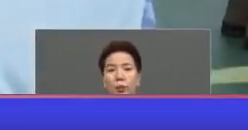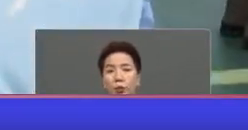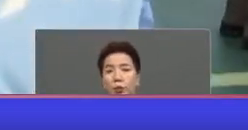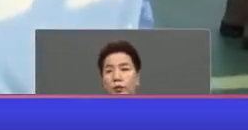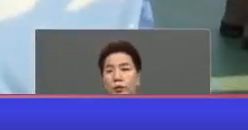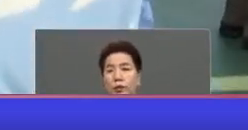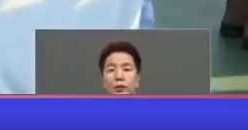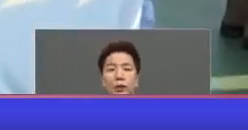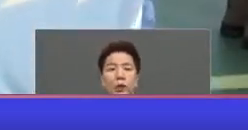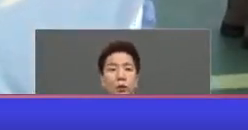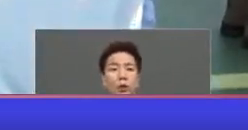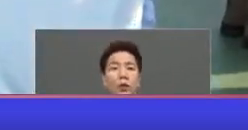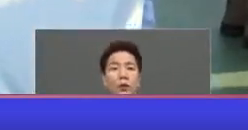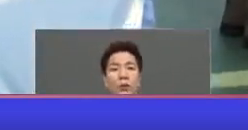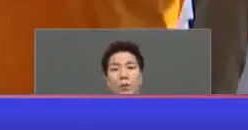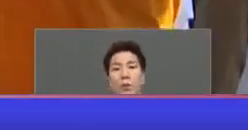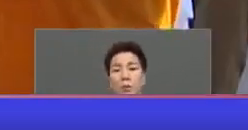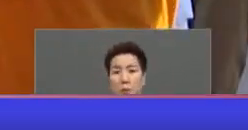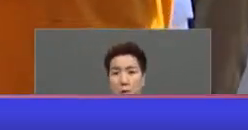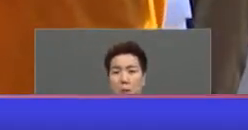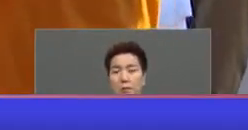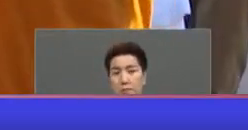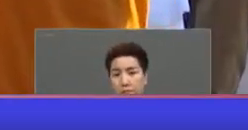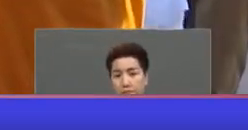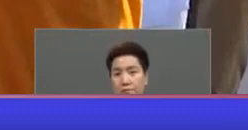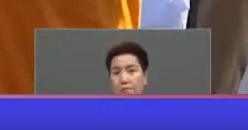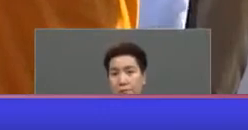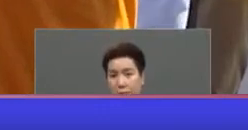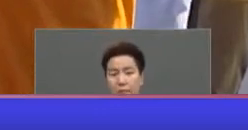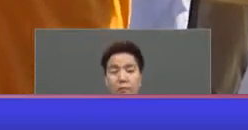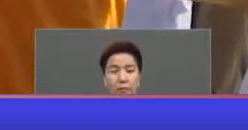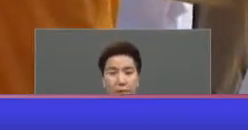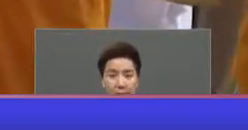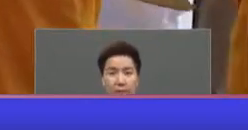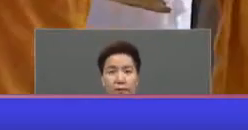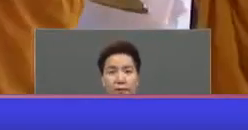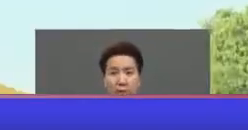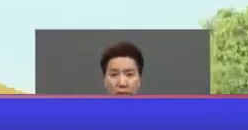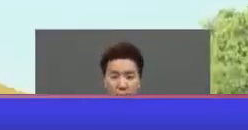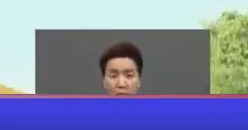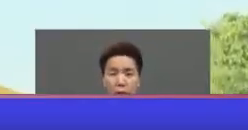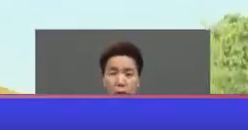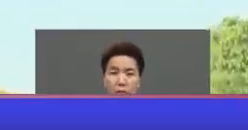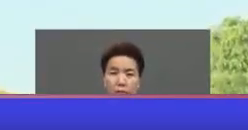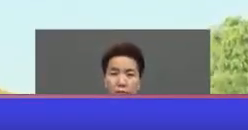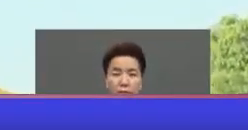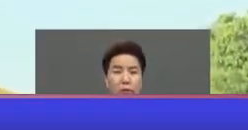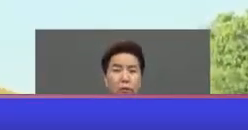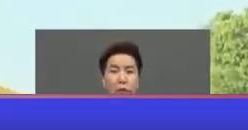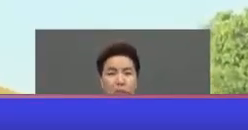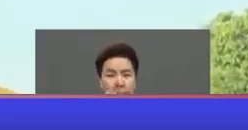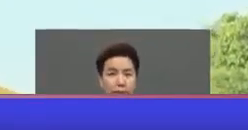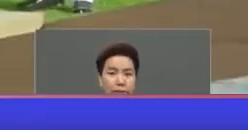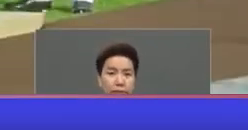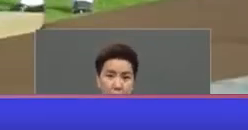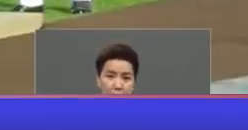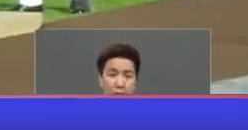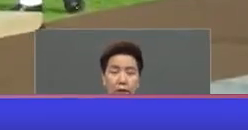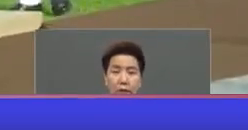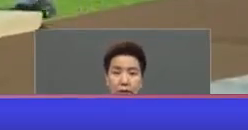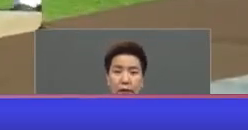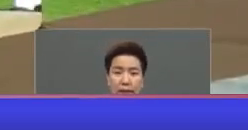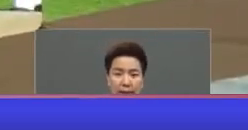9:00น - 17:00นประกอบด้วยการจัดแสดงนิทรรศการครับแสดงพระราชประวัติและพระอัจฉริยภาพ